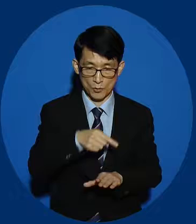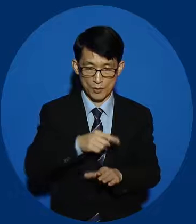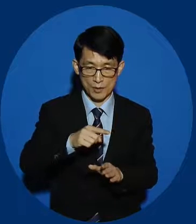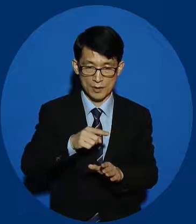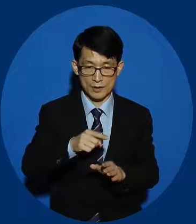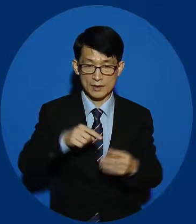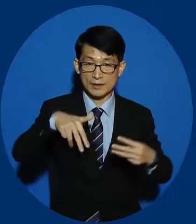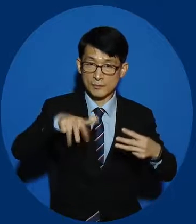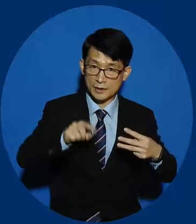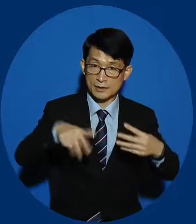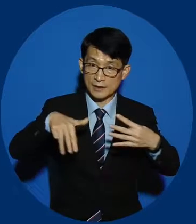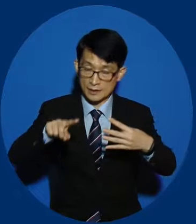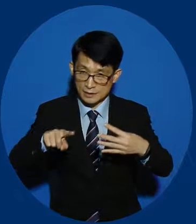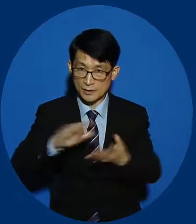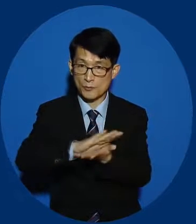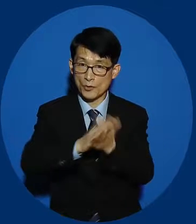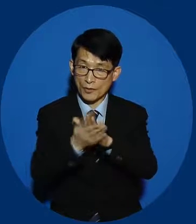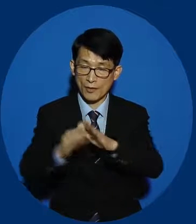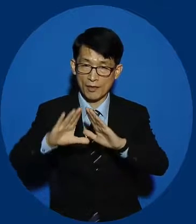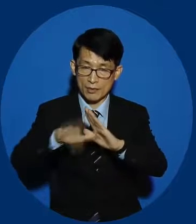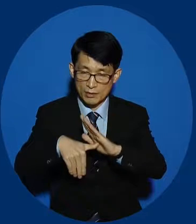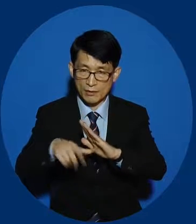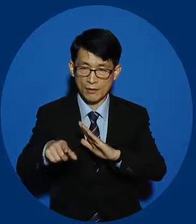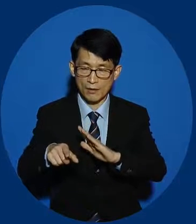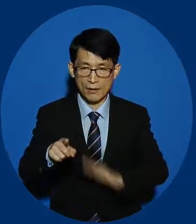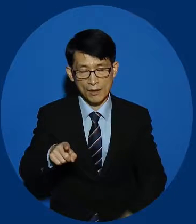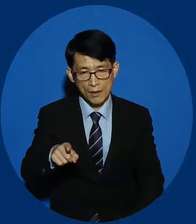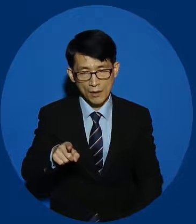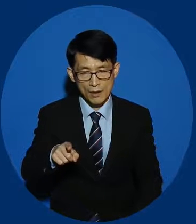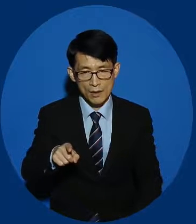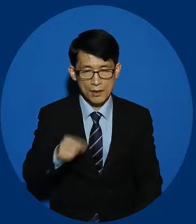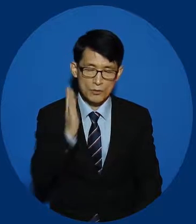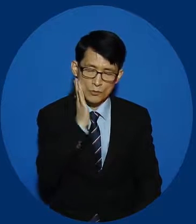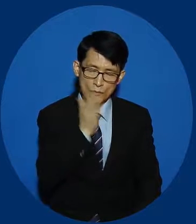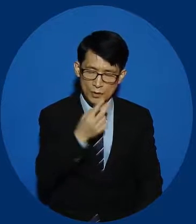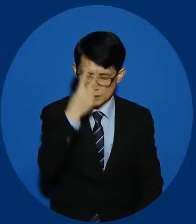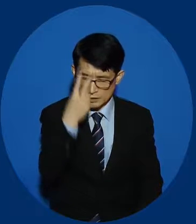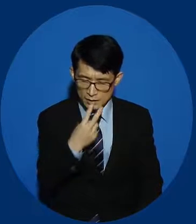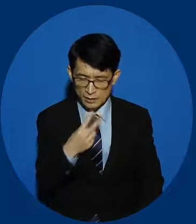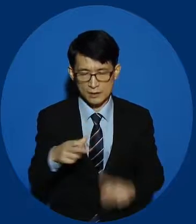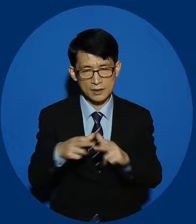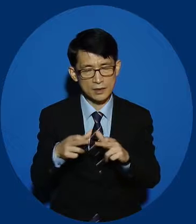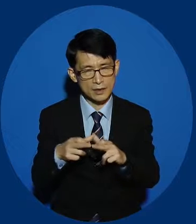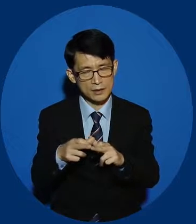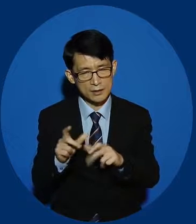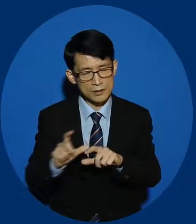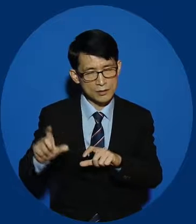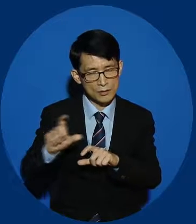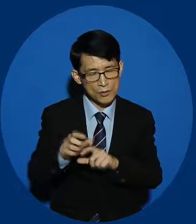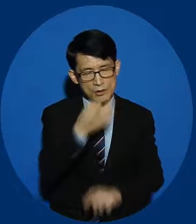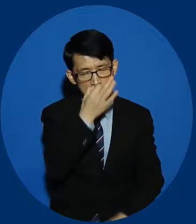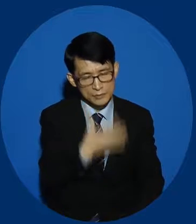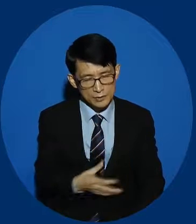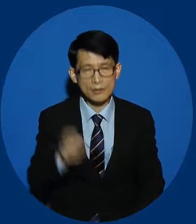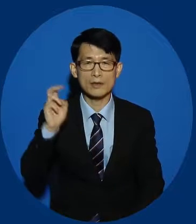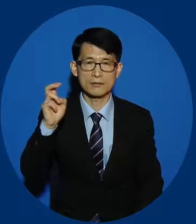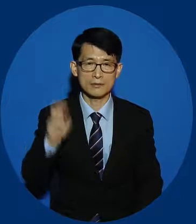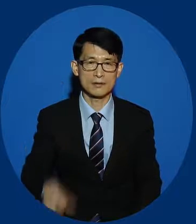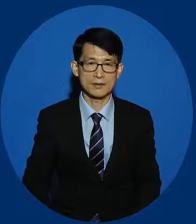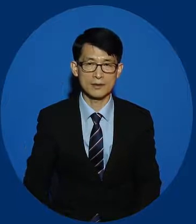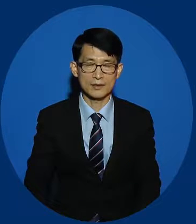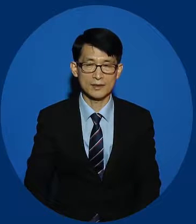이 감각장애인들이 또 다른 소외계층으로 전락하지 않을까 하는 그런 우려들을 하고 있습니다. 또 하나는 뭐냐면